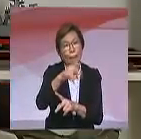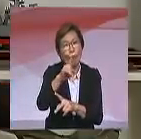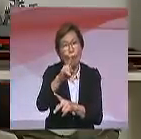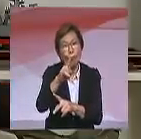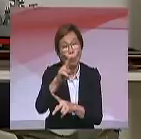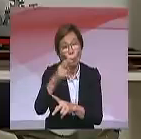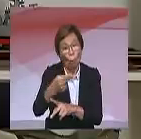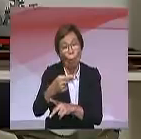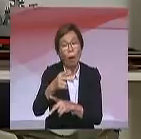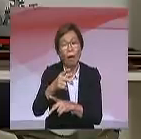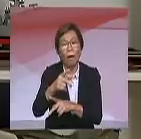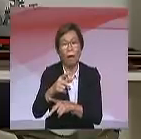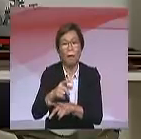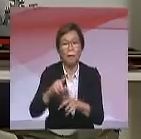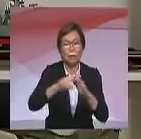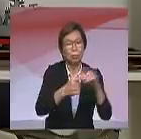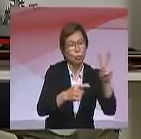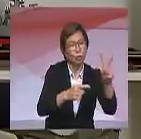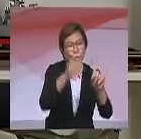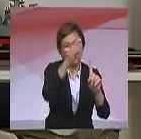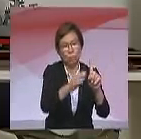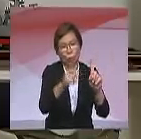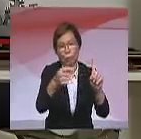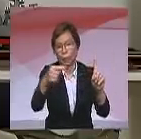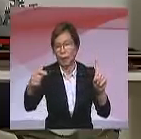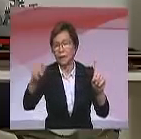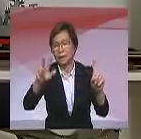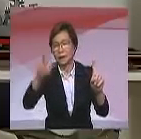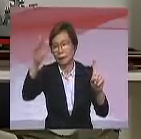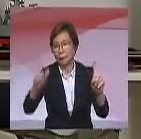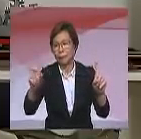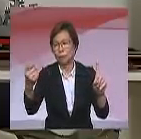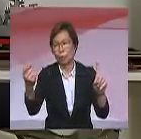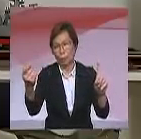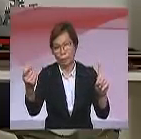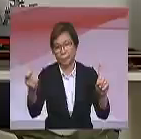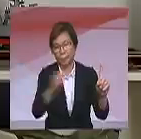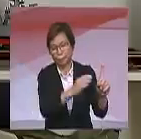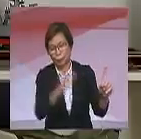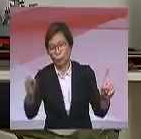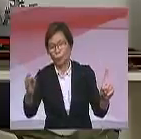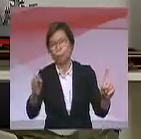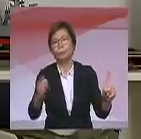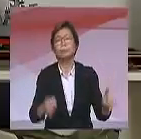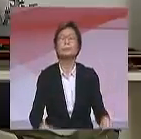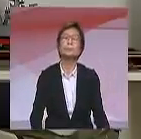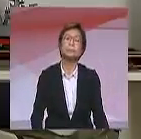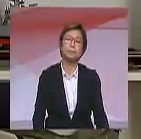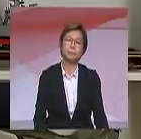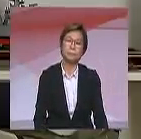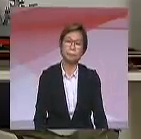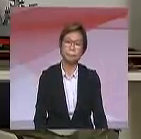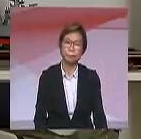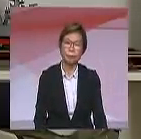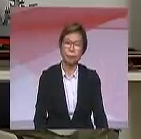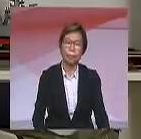daripada 21 Oktober sehingga 3 November 2020.